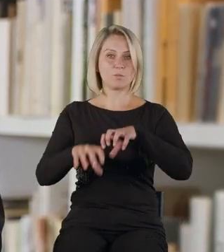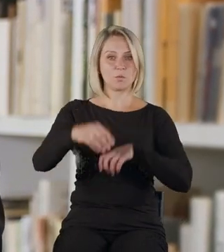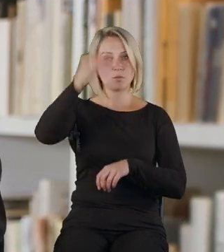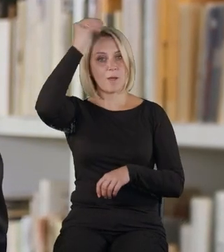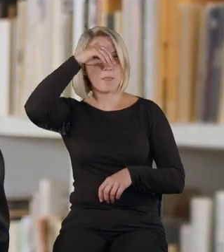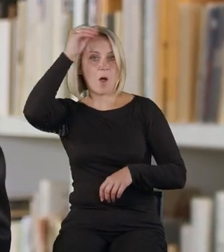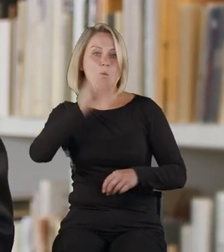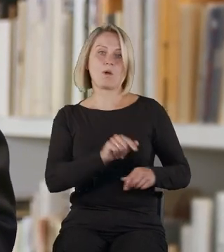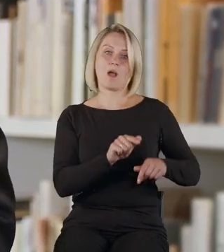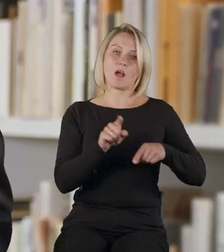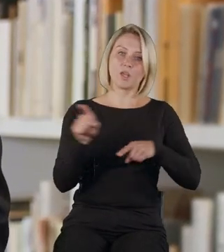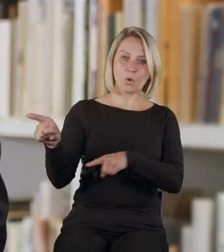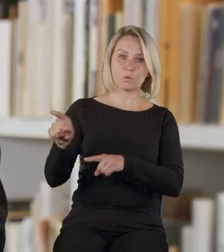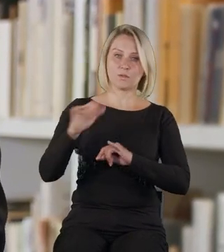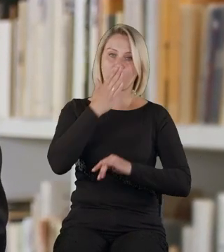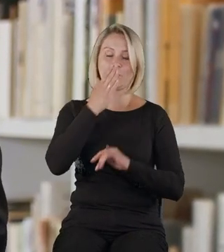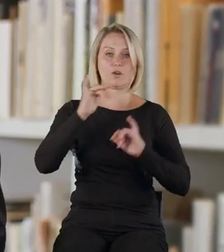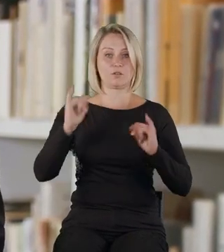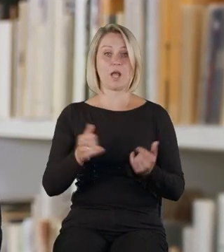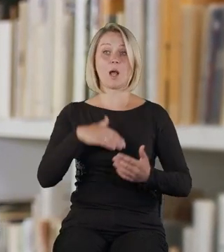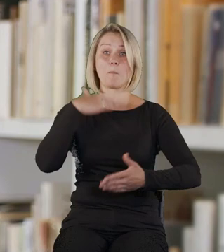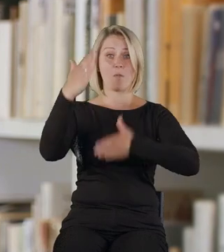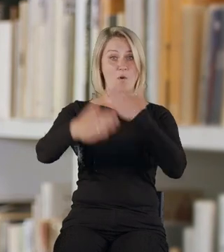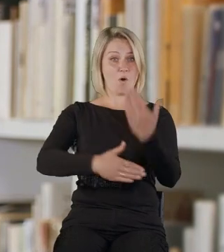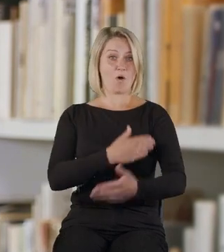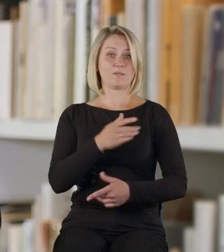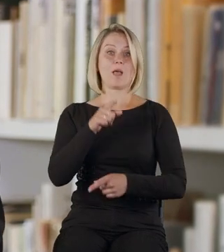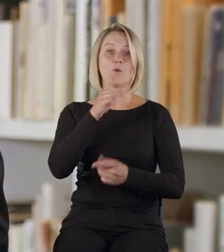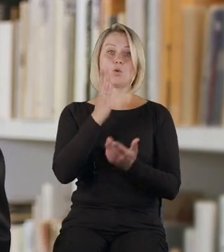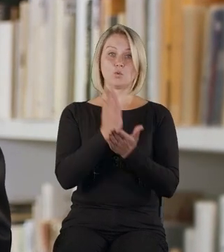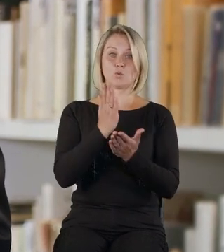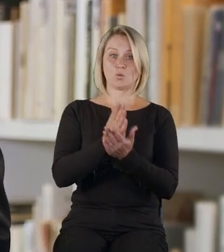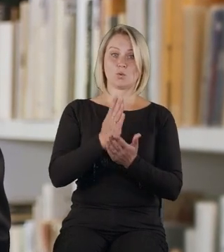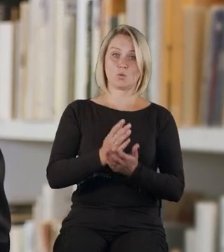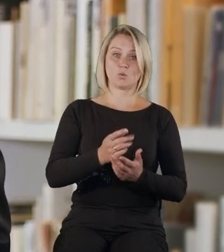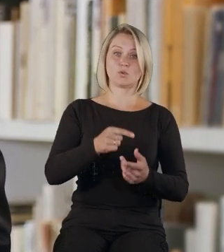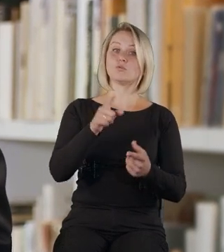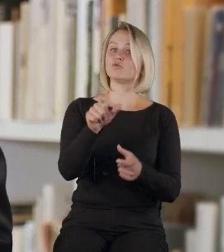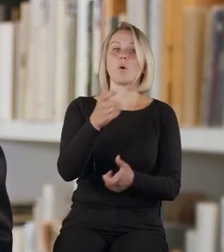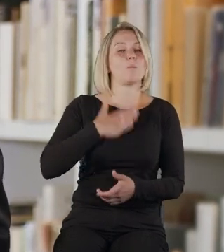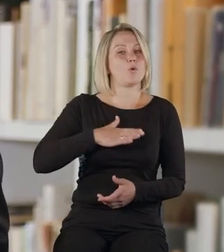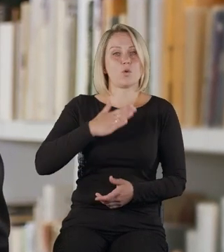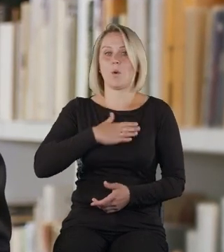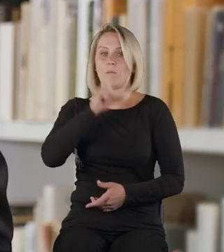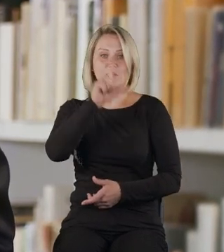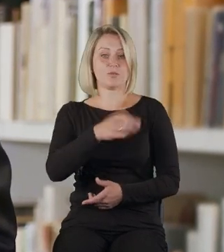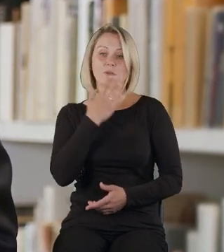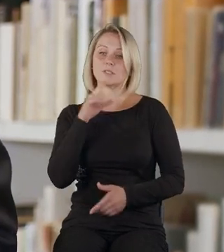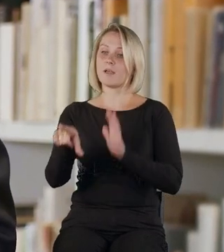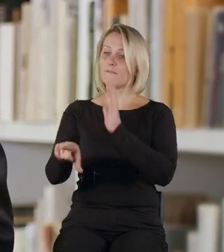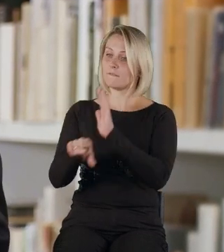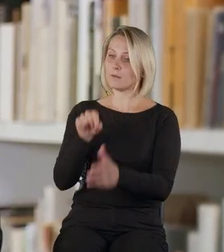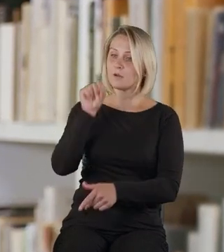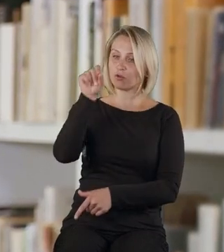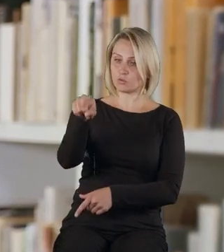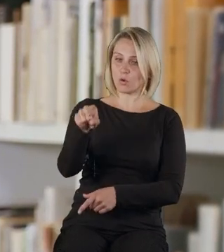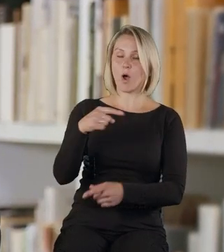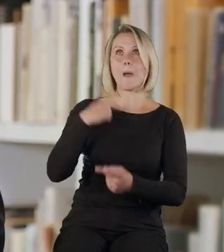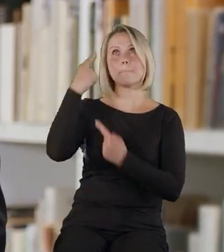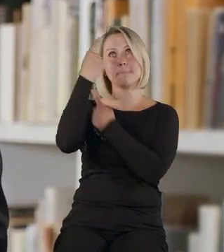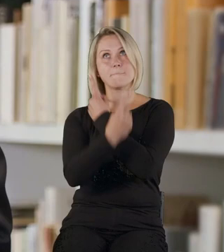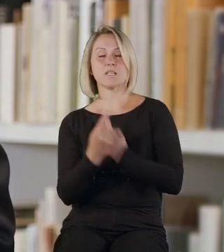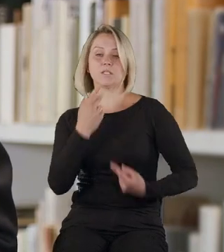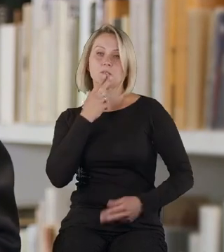nauki i kierunki, a potem będziecie mogli przyjrzeć się już tym kierunkom, które są dla Was najważniejsze, które rozważacie